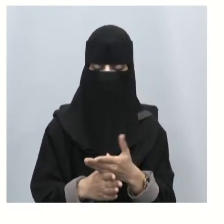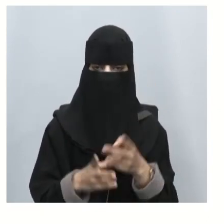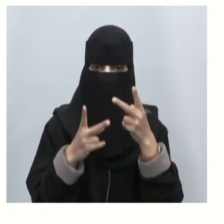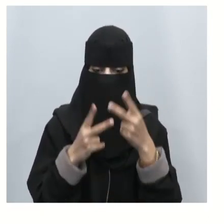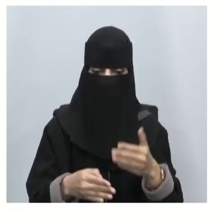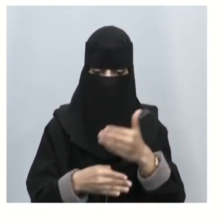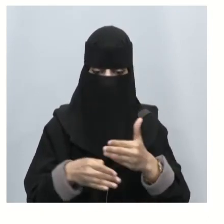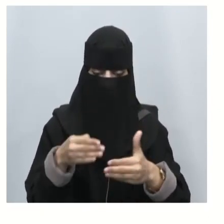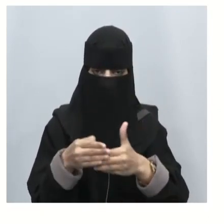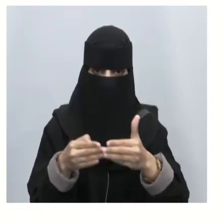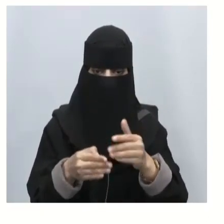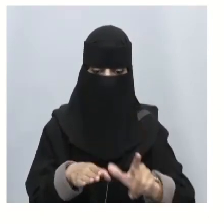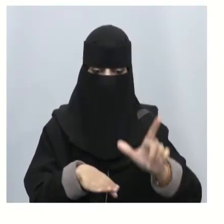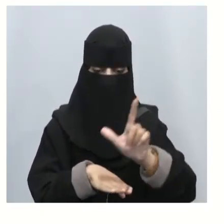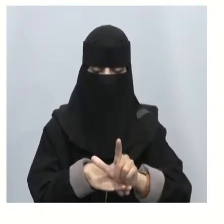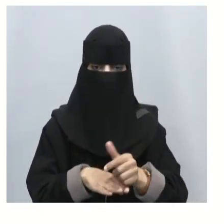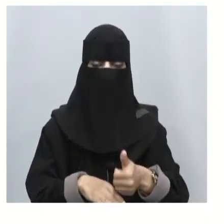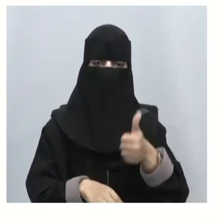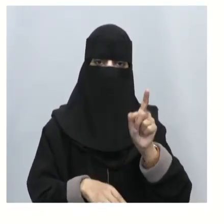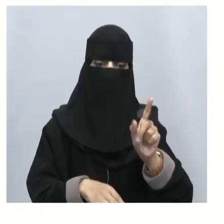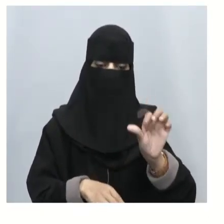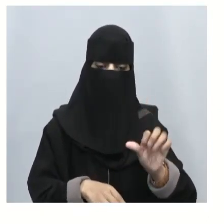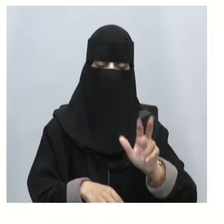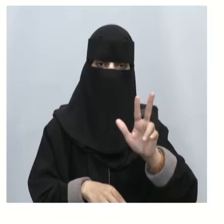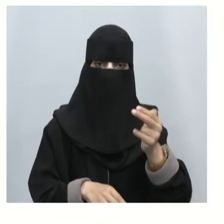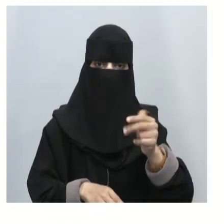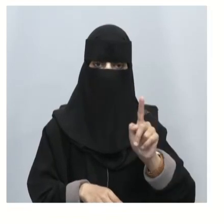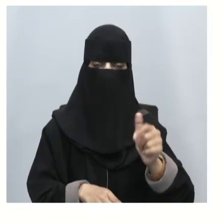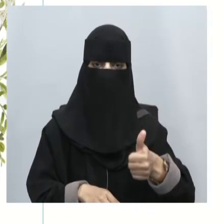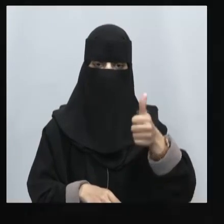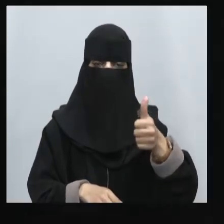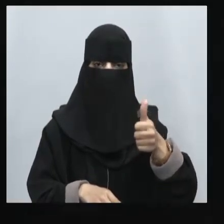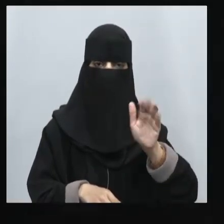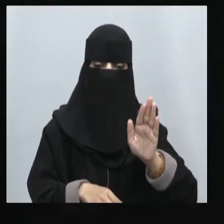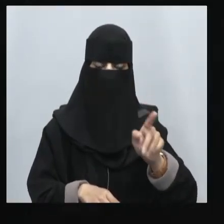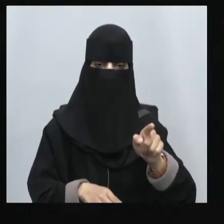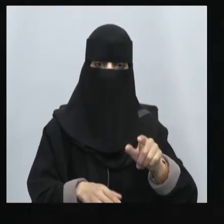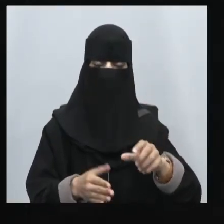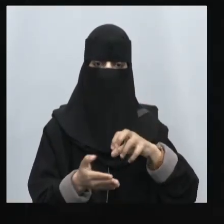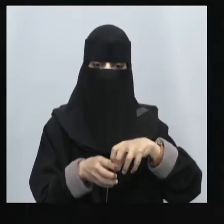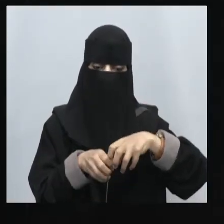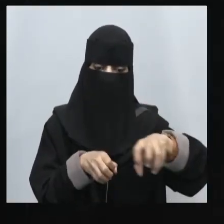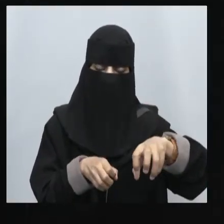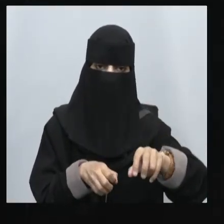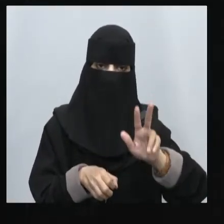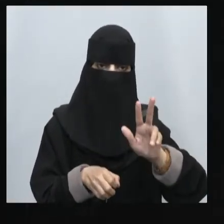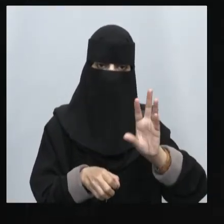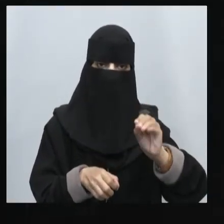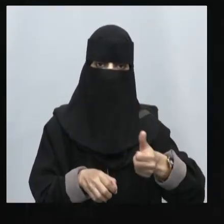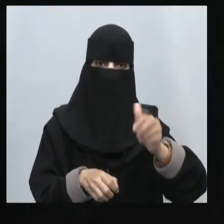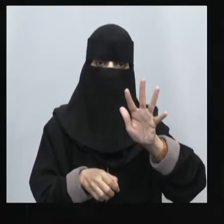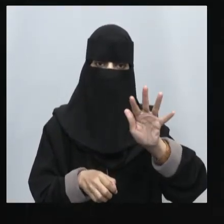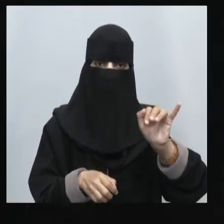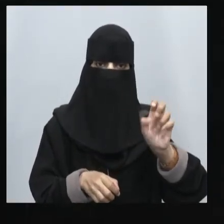بناء الخليفه ابو العباس لمدينه الهاشميه نبدا سويا انا وانتم نتعرف